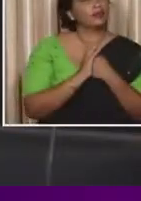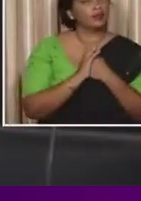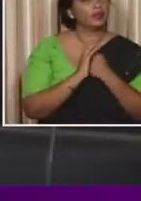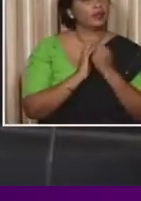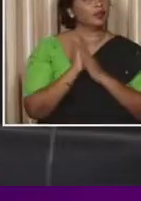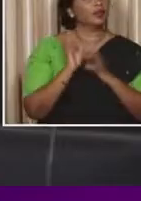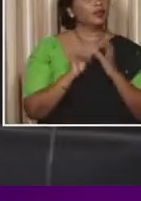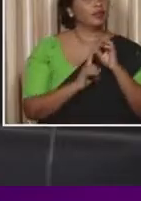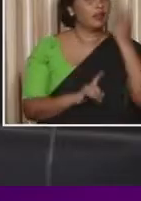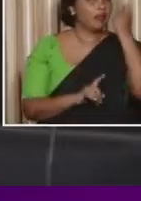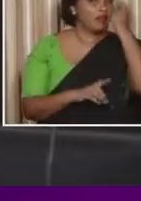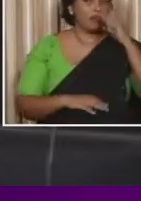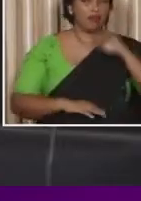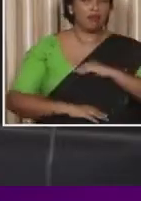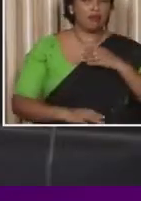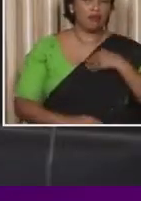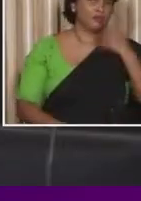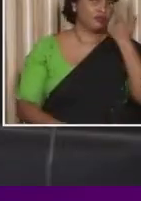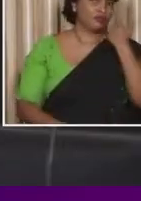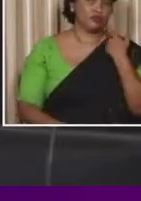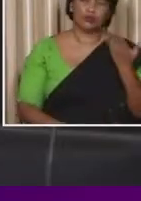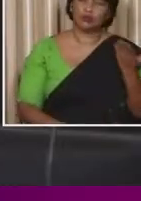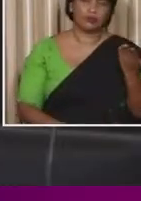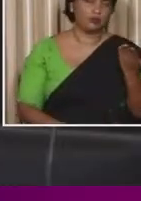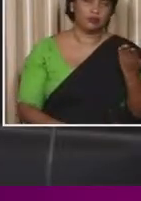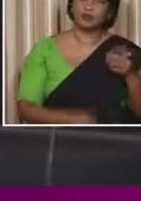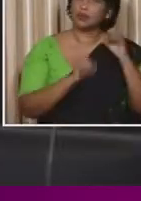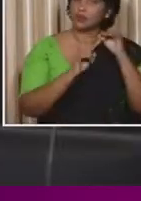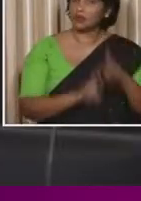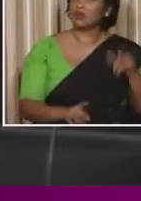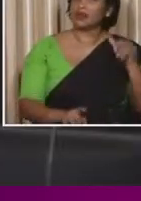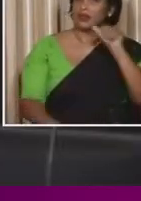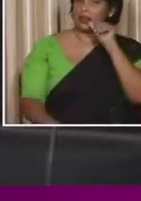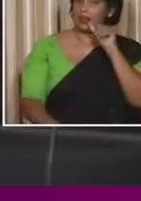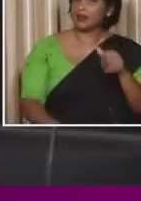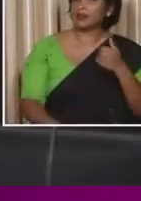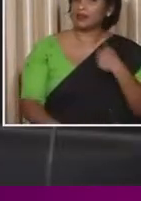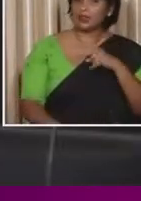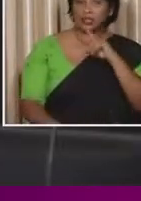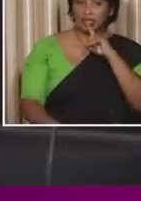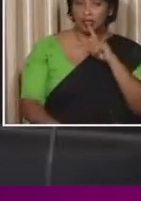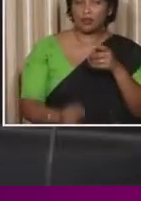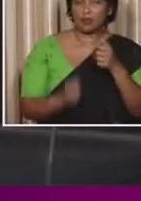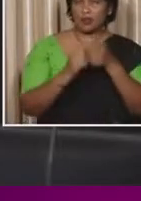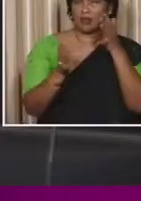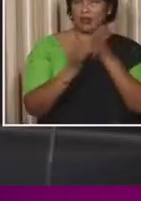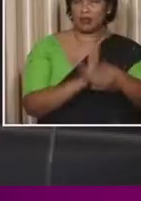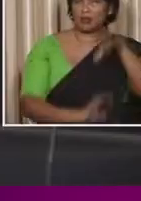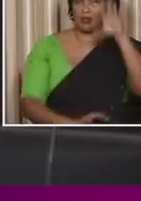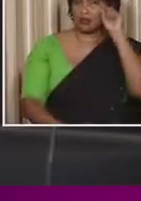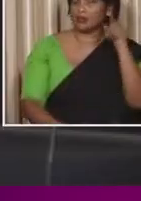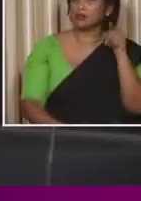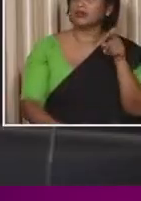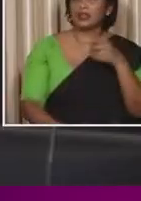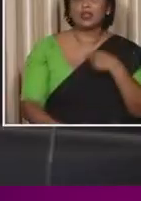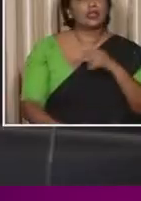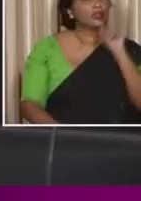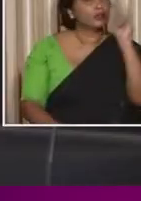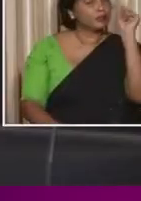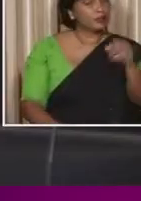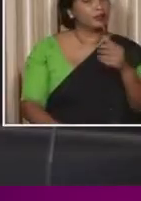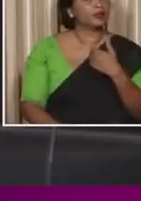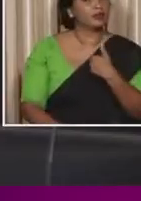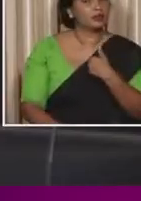First of all, and I think he also is misrepresenting what I stated. I stated that we took part in the combined marriage. அனைத்து